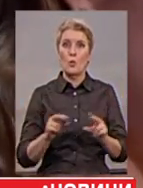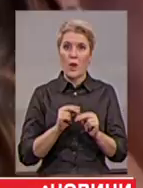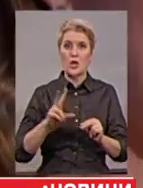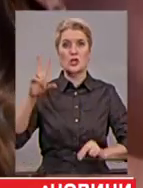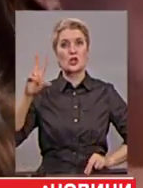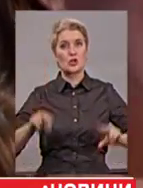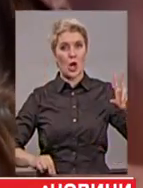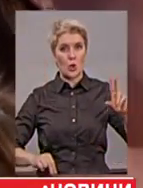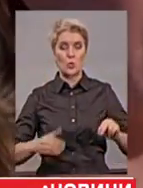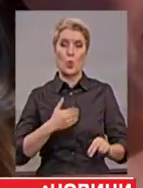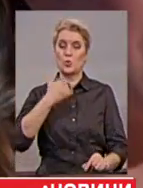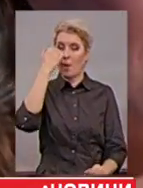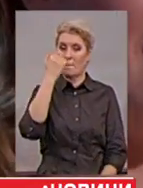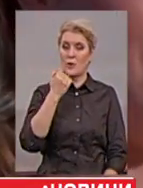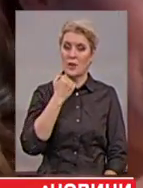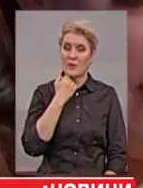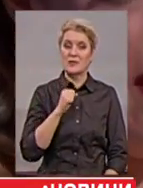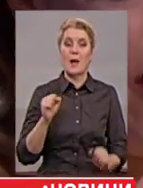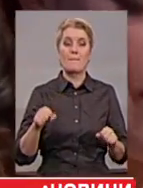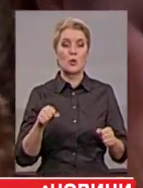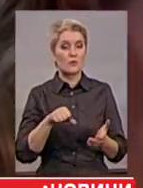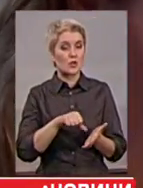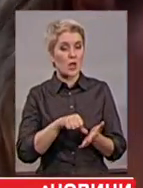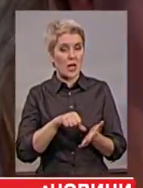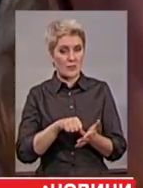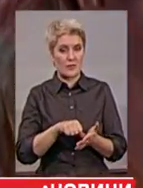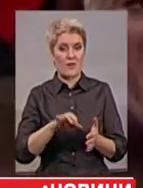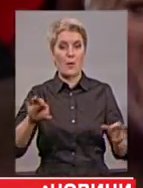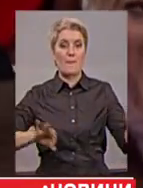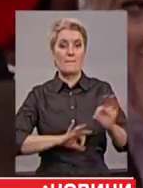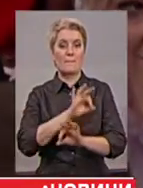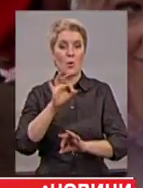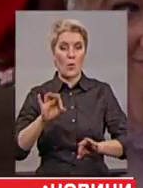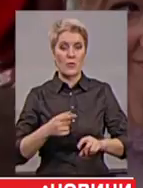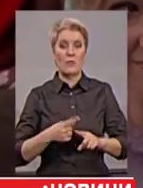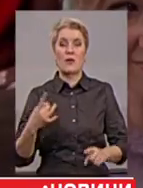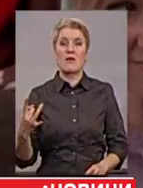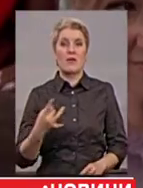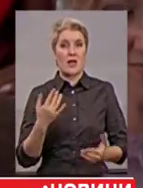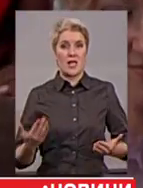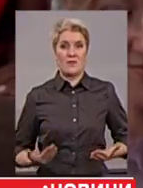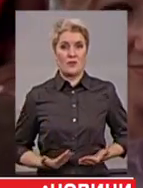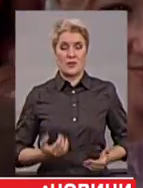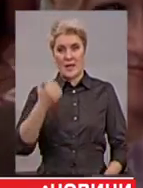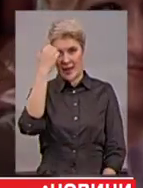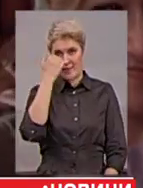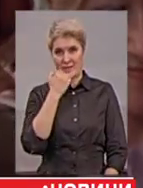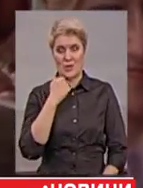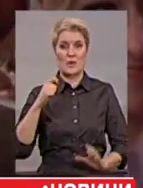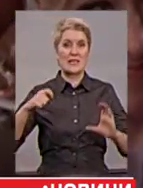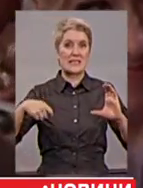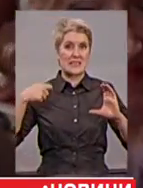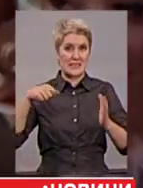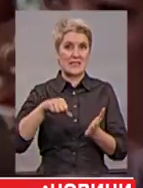Деміану Шазелу за можливість бути частиною проекту, який був настільки особливим і який буває раз у житті. Я вдячна, що знялась у